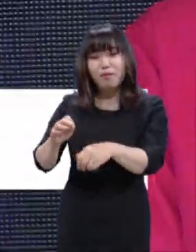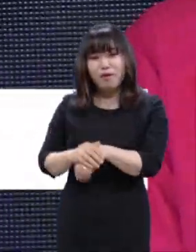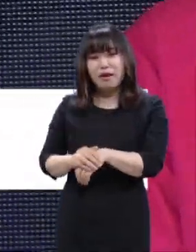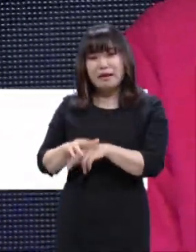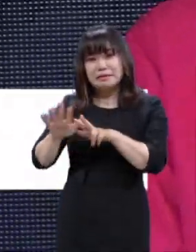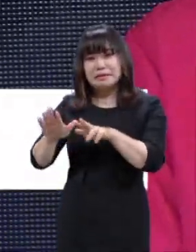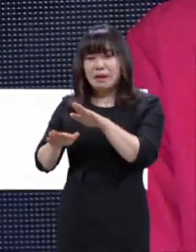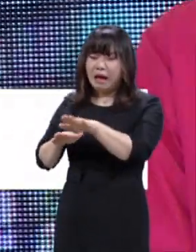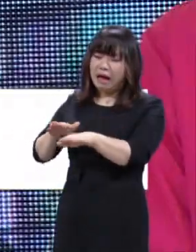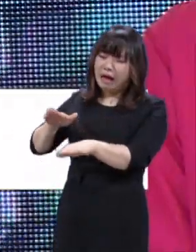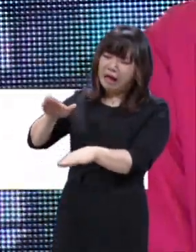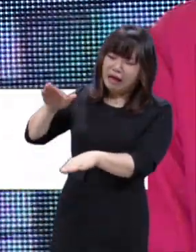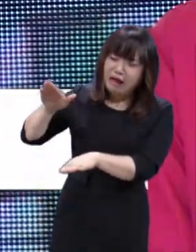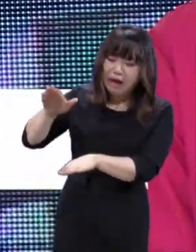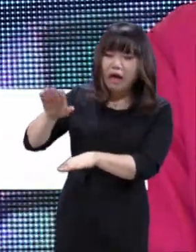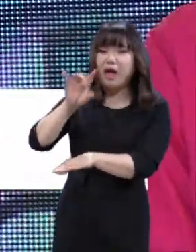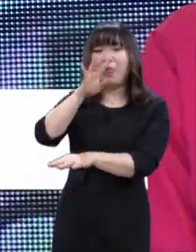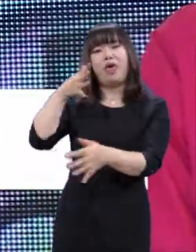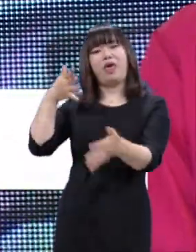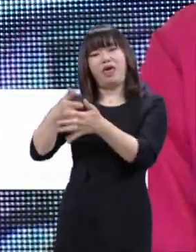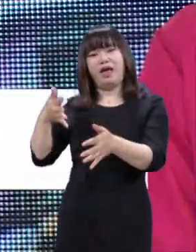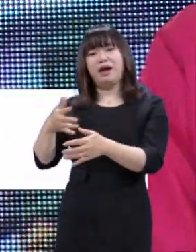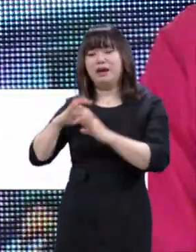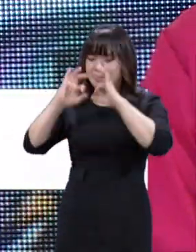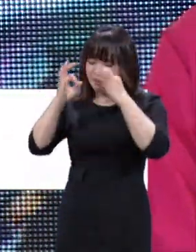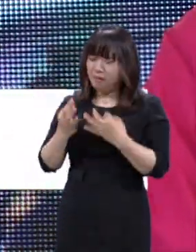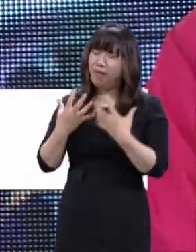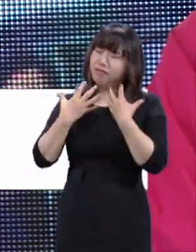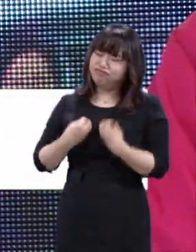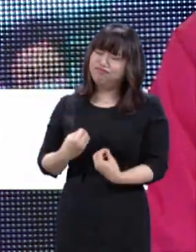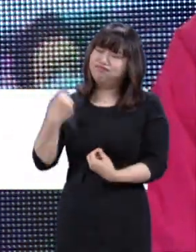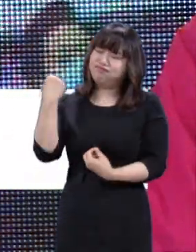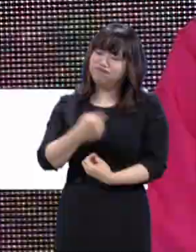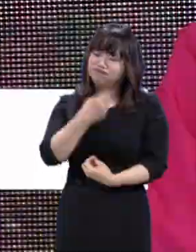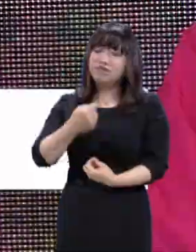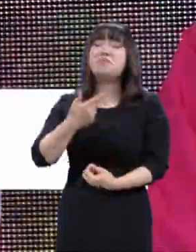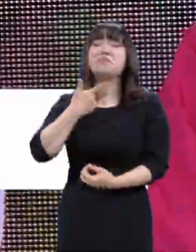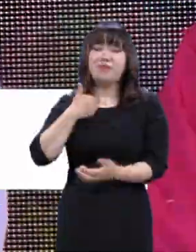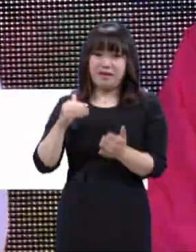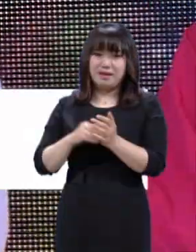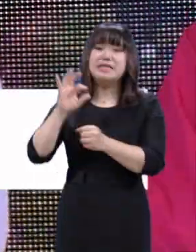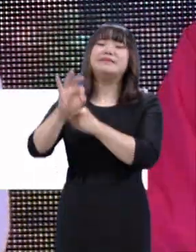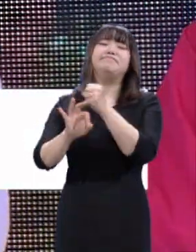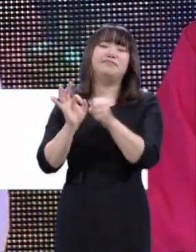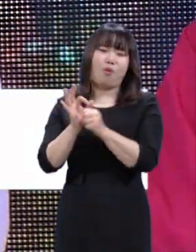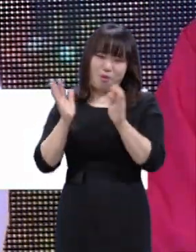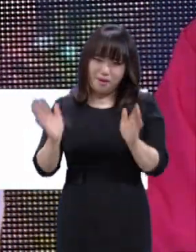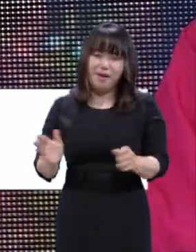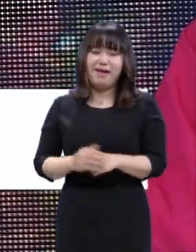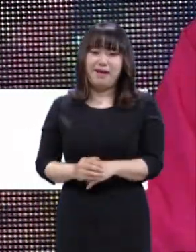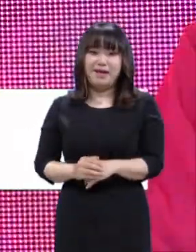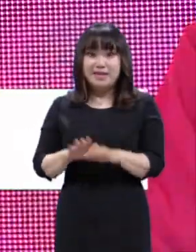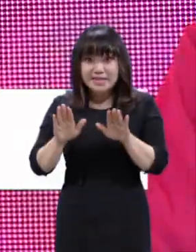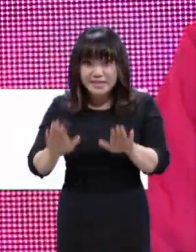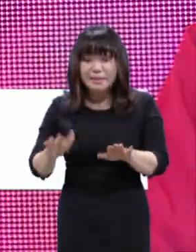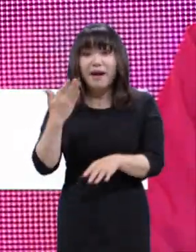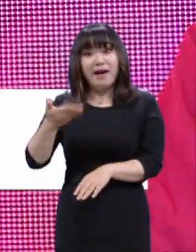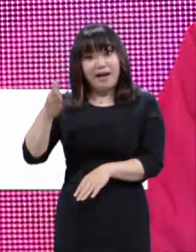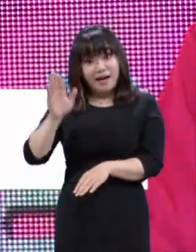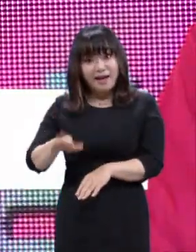앞으로 나가지 못하고 또 한편으로는 죄책감도 들고 그랬던 지난 10년 세월이었습니다. 그런데